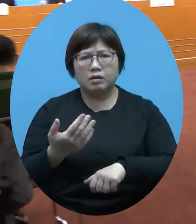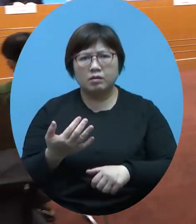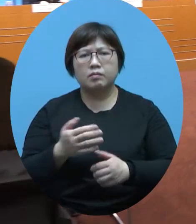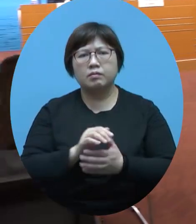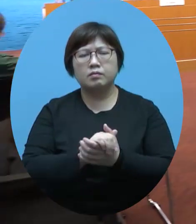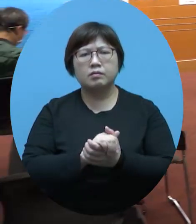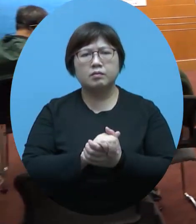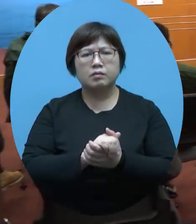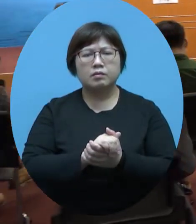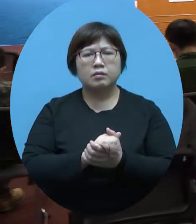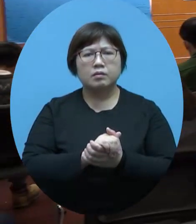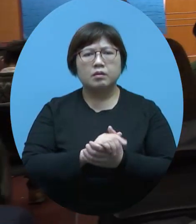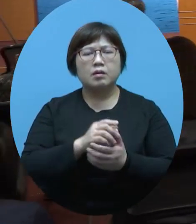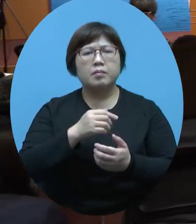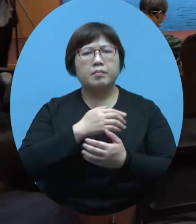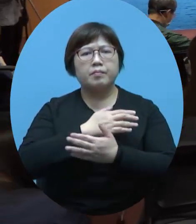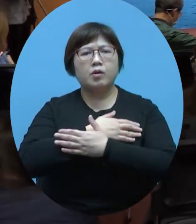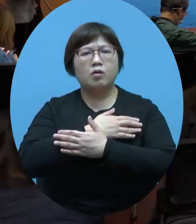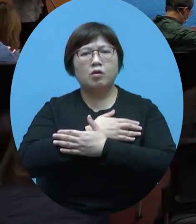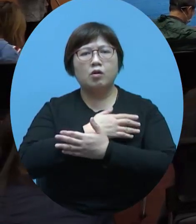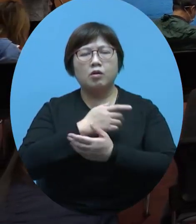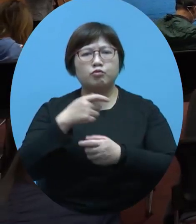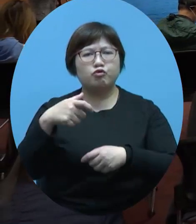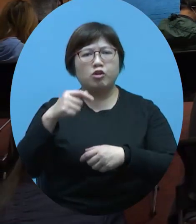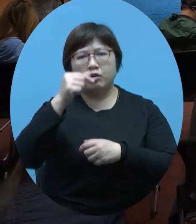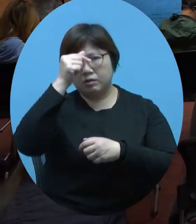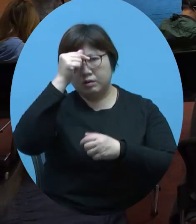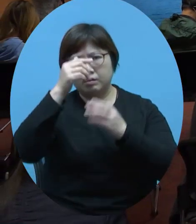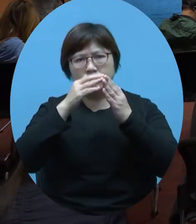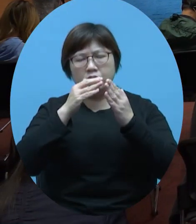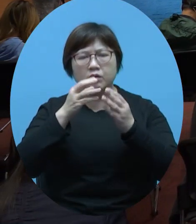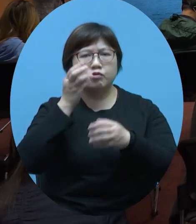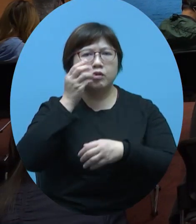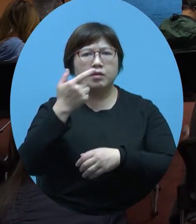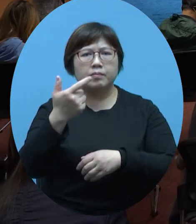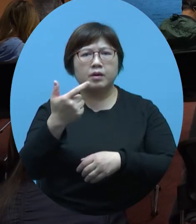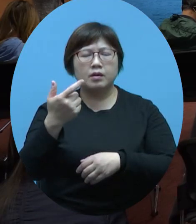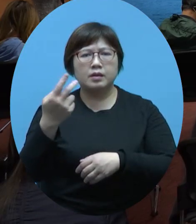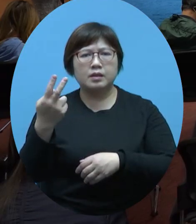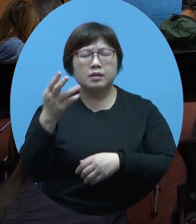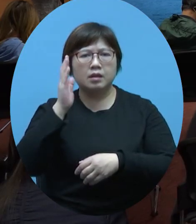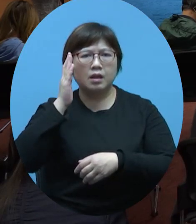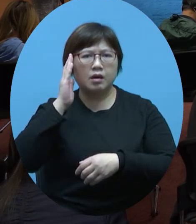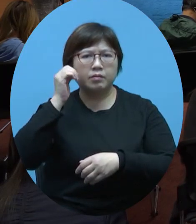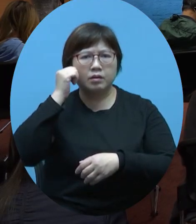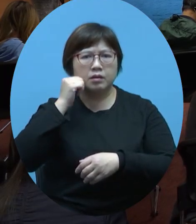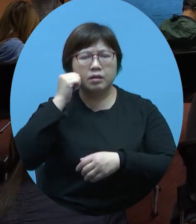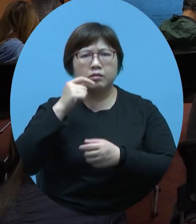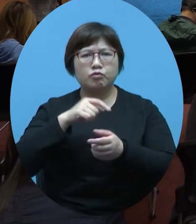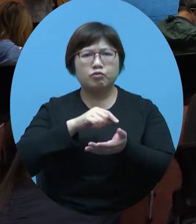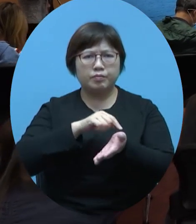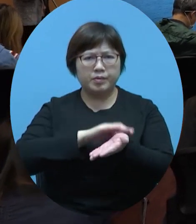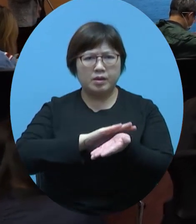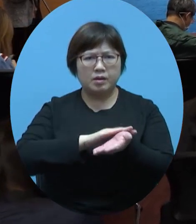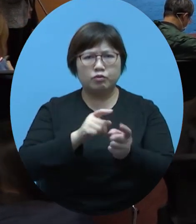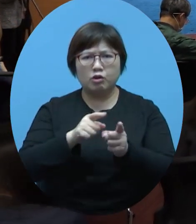於博愛醫院嗰個82歲嗰個病人啦，想知道翻佢本身嗰個長期病患係咩病患啦？本身